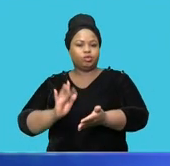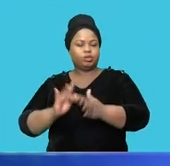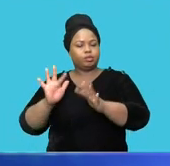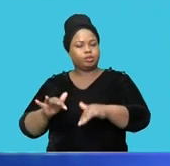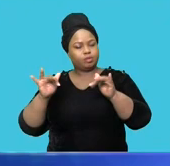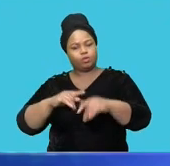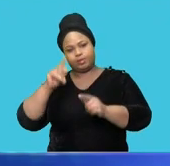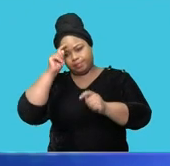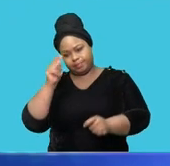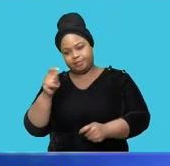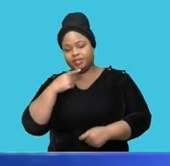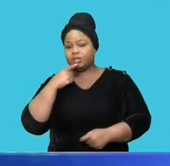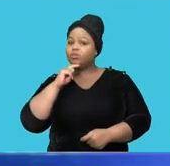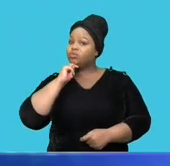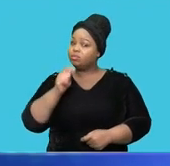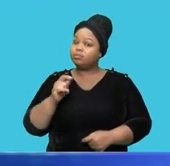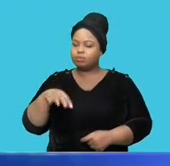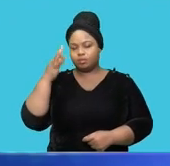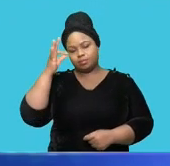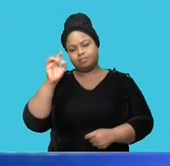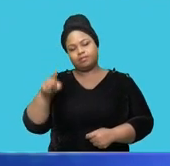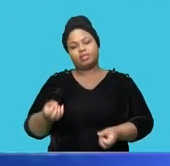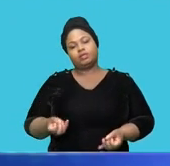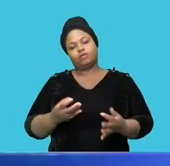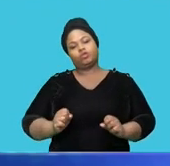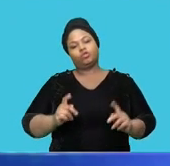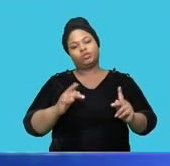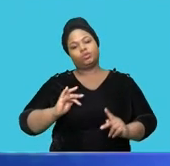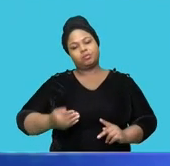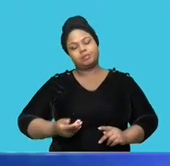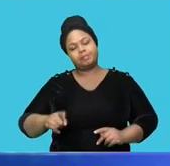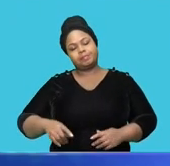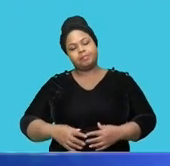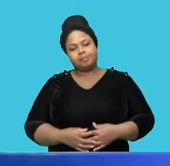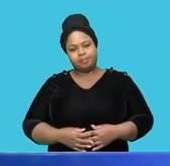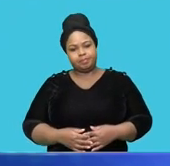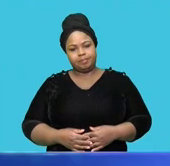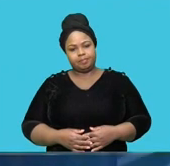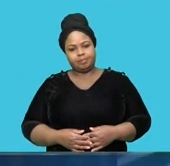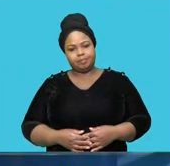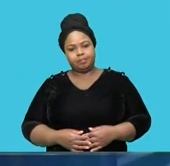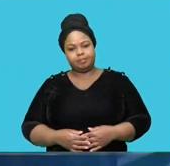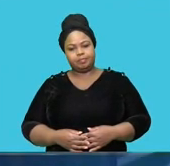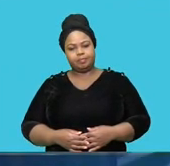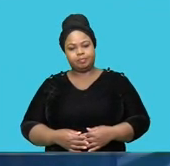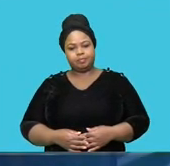bubungqina bokuba inene urhulumente uzimisele ukunika amanina amathuba wokuba aqaqambe.